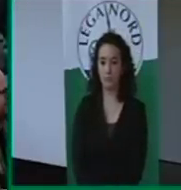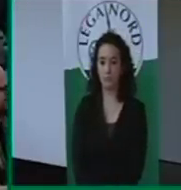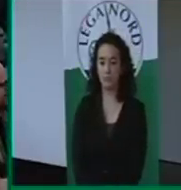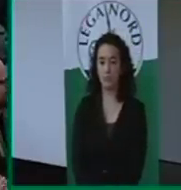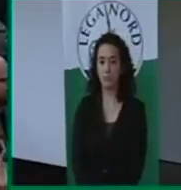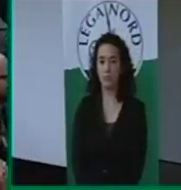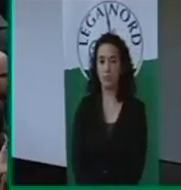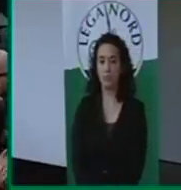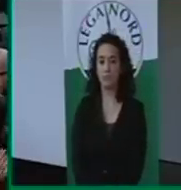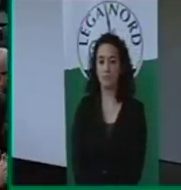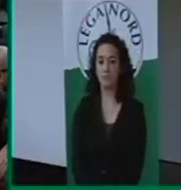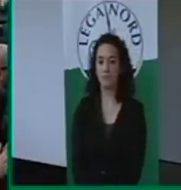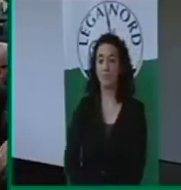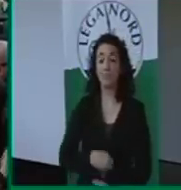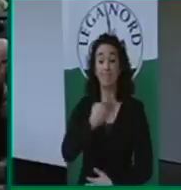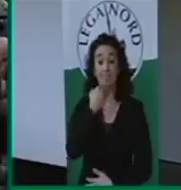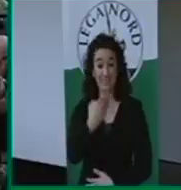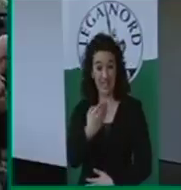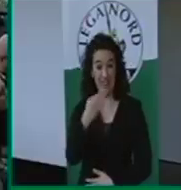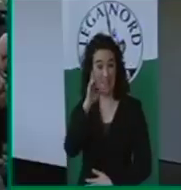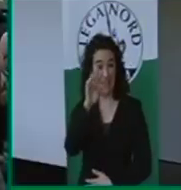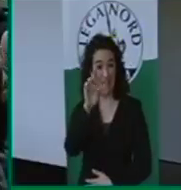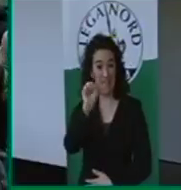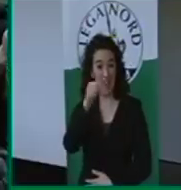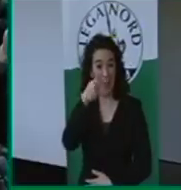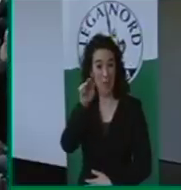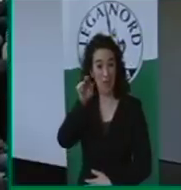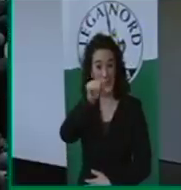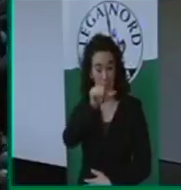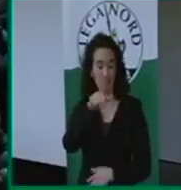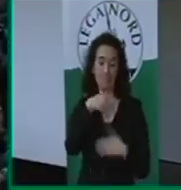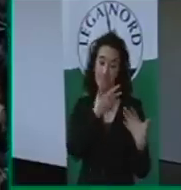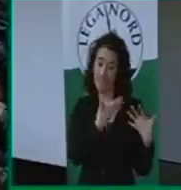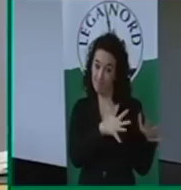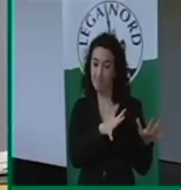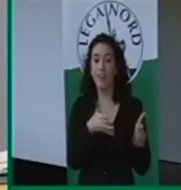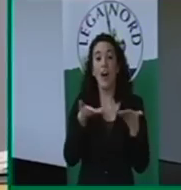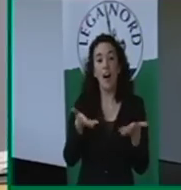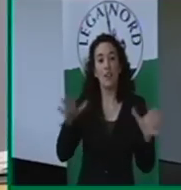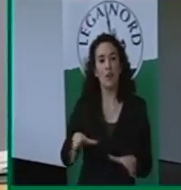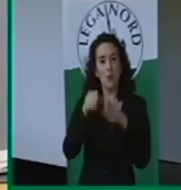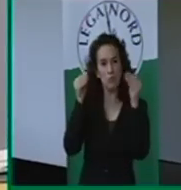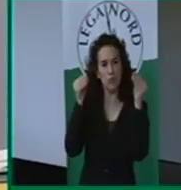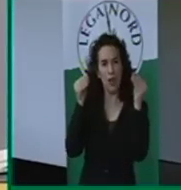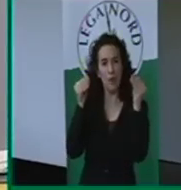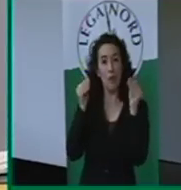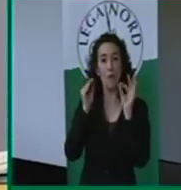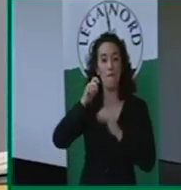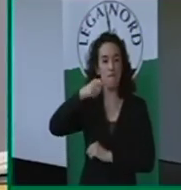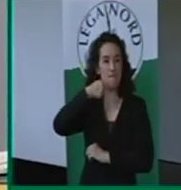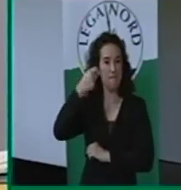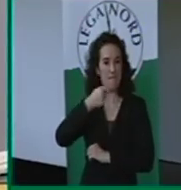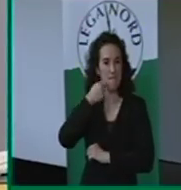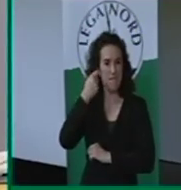lavoro Grazie a Gianbattista fratus e ora prima di cominciare un po' di spettacolo un bel video per